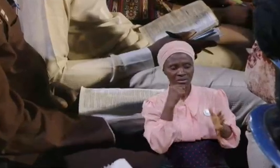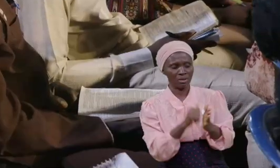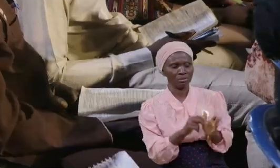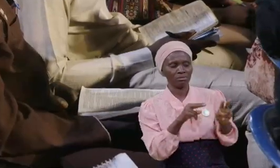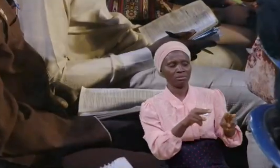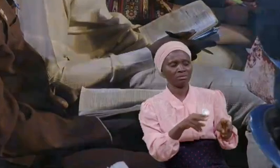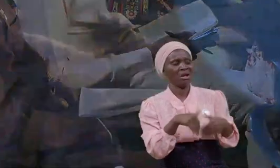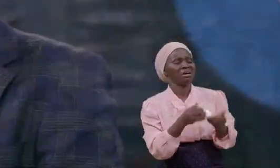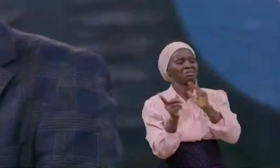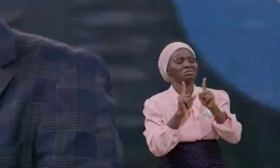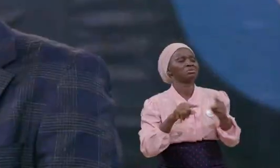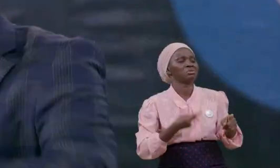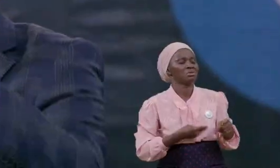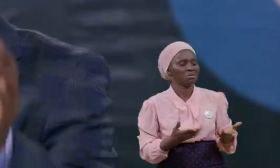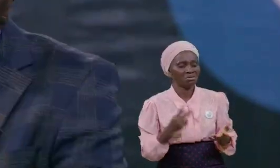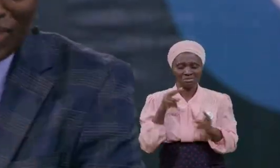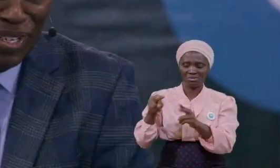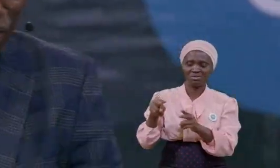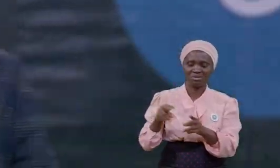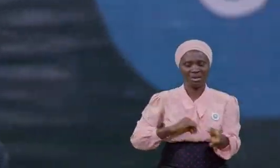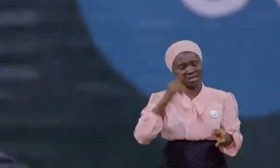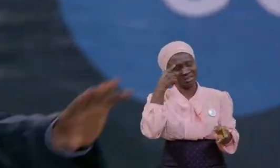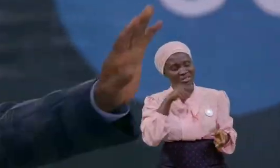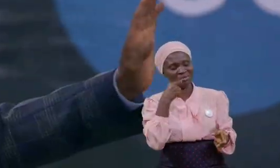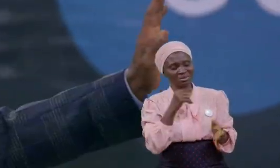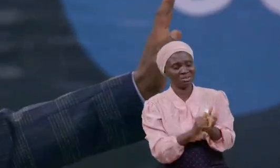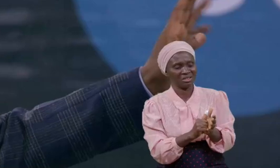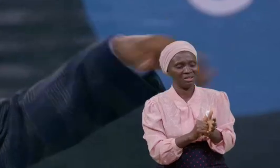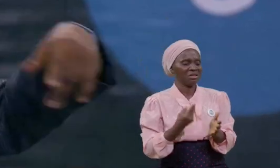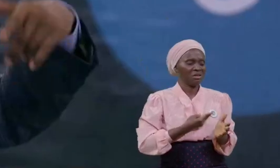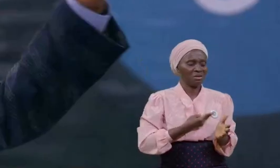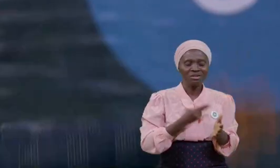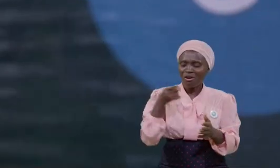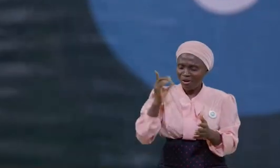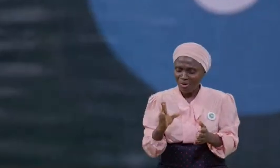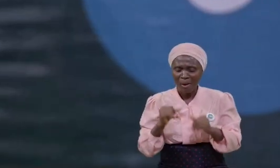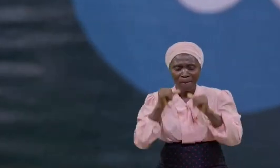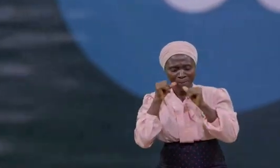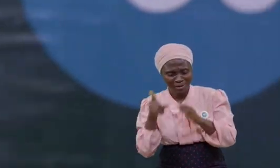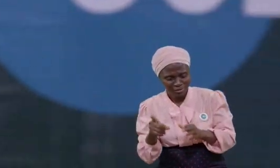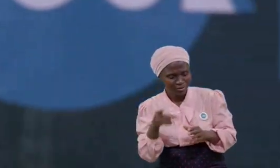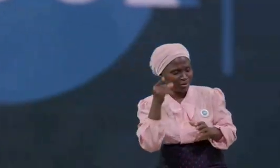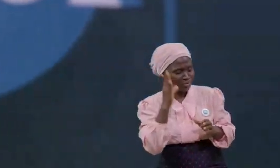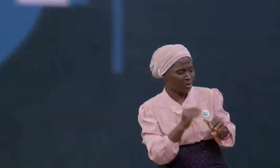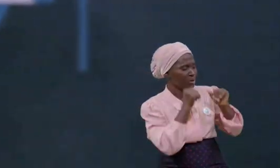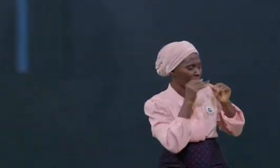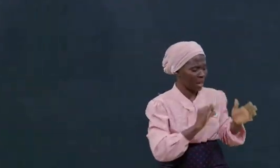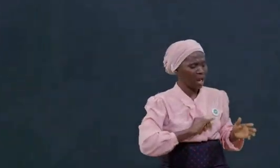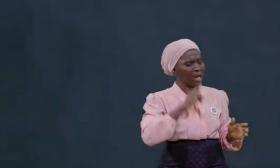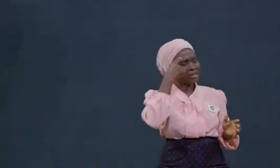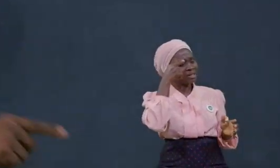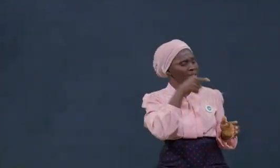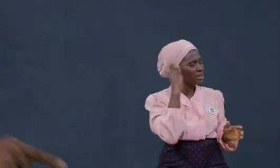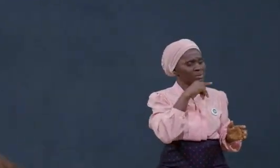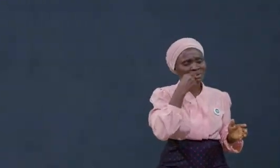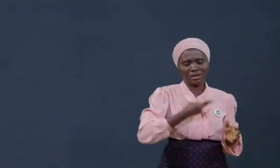pensais qu'il va dire, Dieu te bénisse. Je pensais qu'il va dire, oh tout le monde, peu importe ce que vous faites, peu importe ce que vous